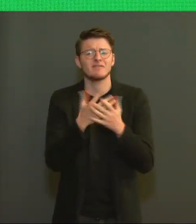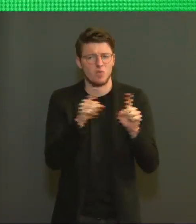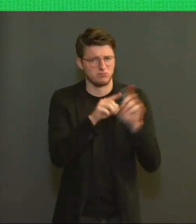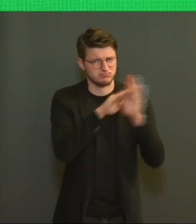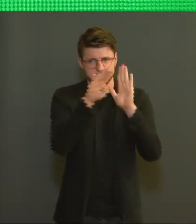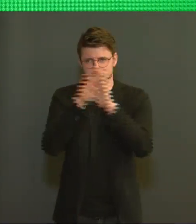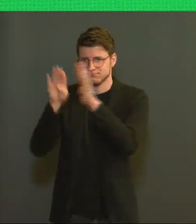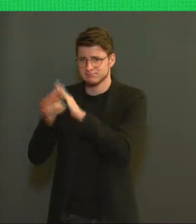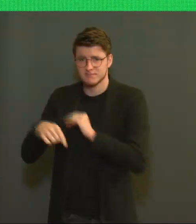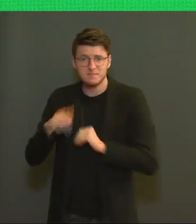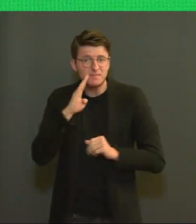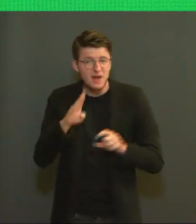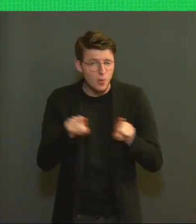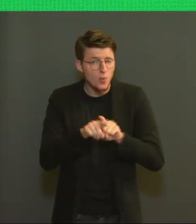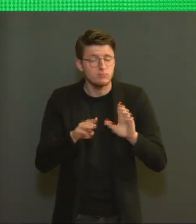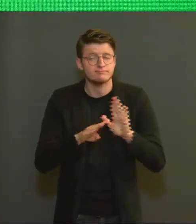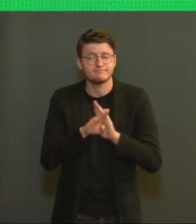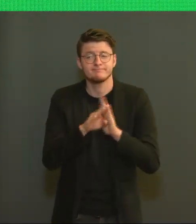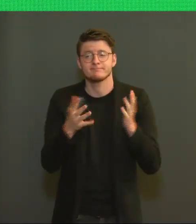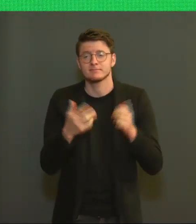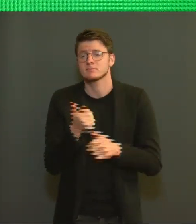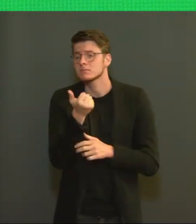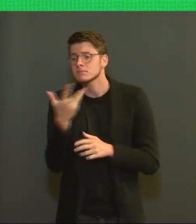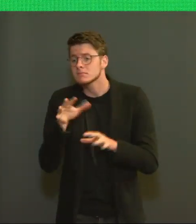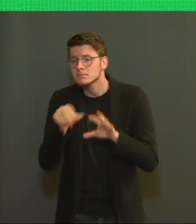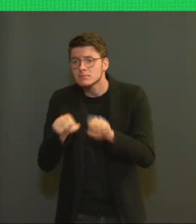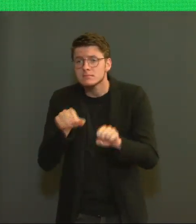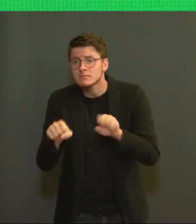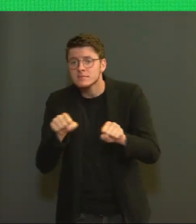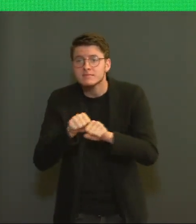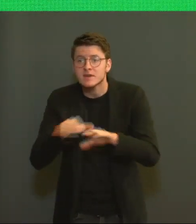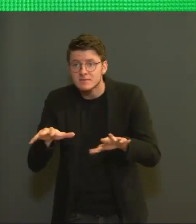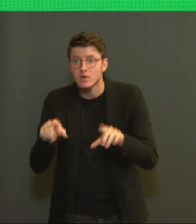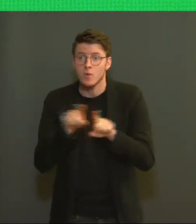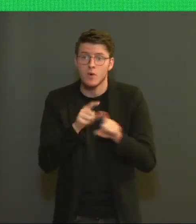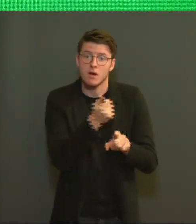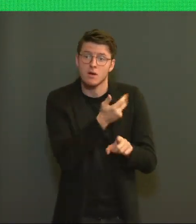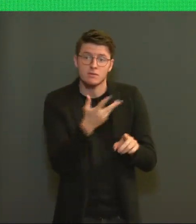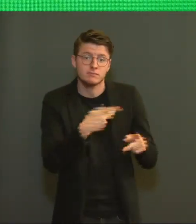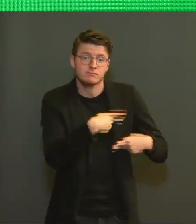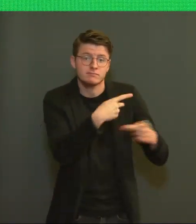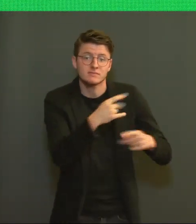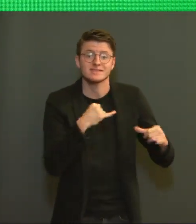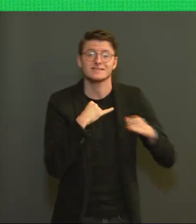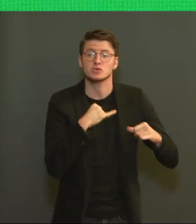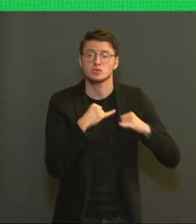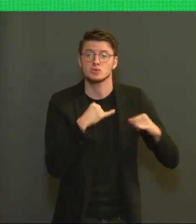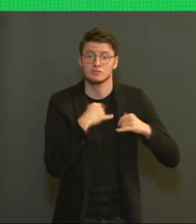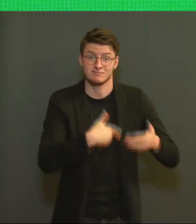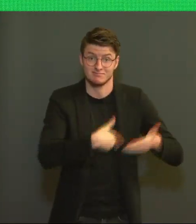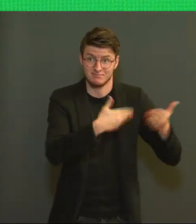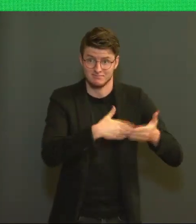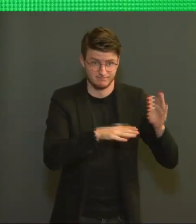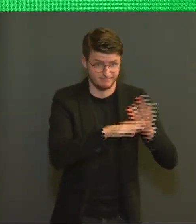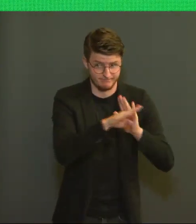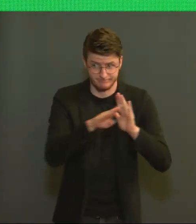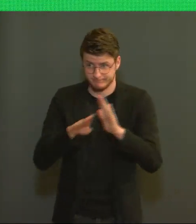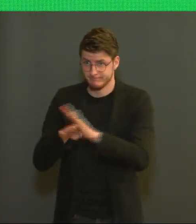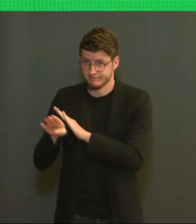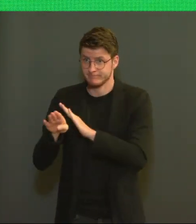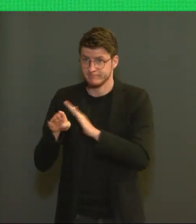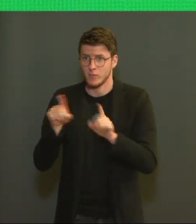aantal bevestigde gevallen, maar ook de hospitalisaties stijgen. We kunnen deze situatie niet negeren. Het is wel belangrijk